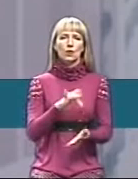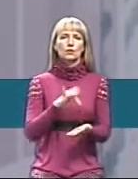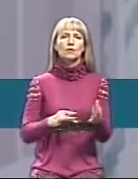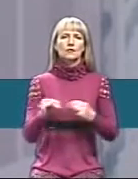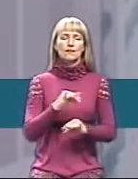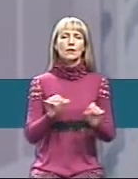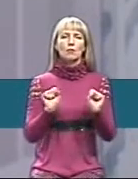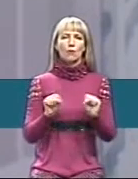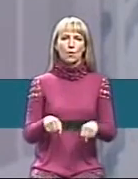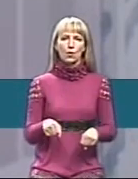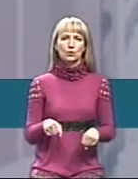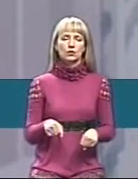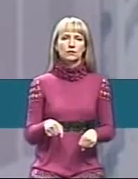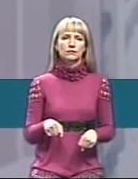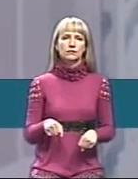совета могут